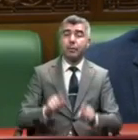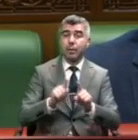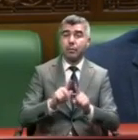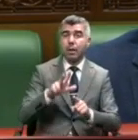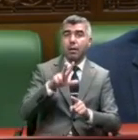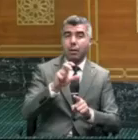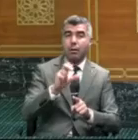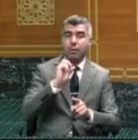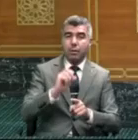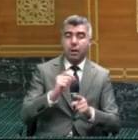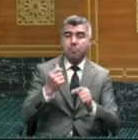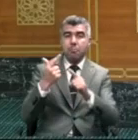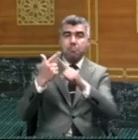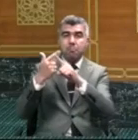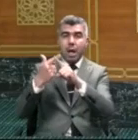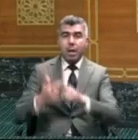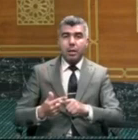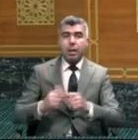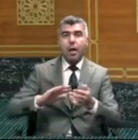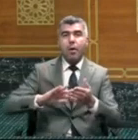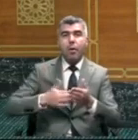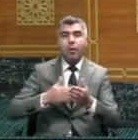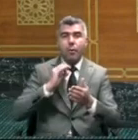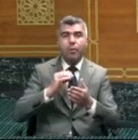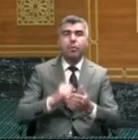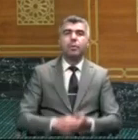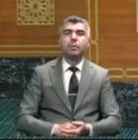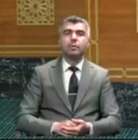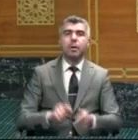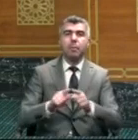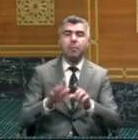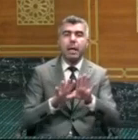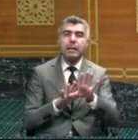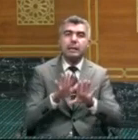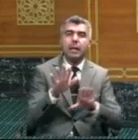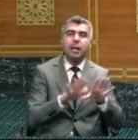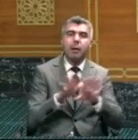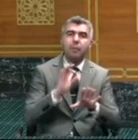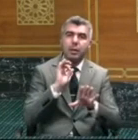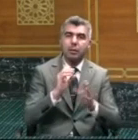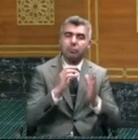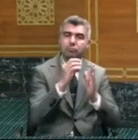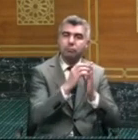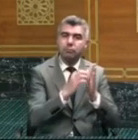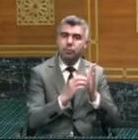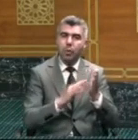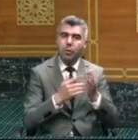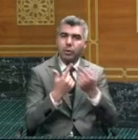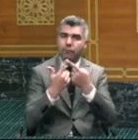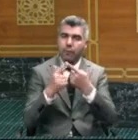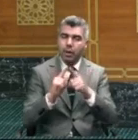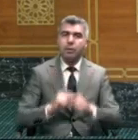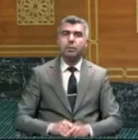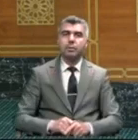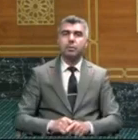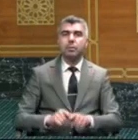على الماليه العموميه من خلال اتخاذ التدابير المختلفه على